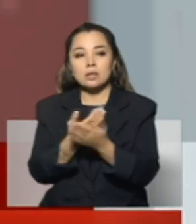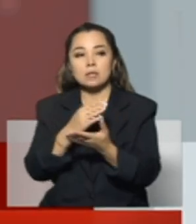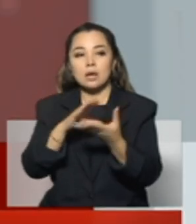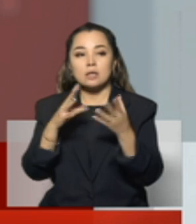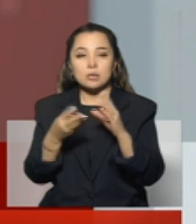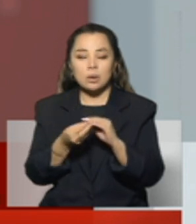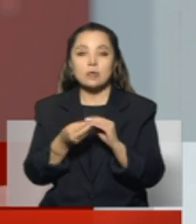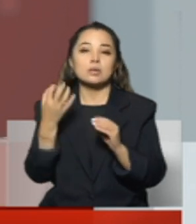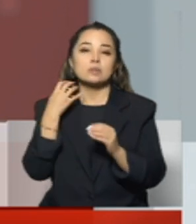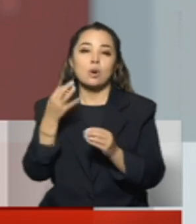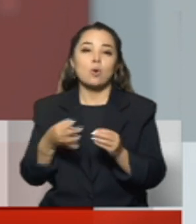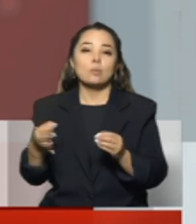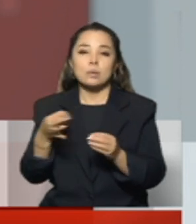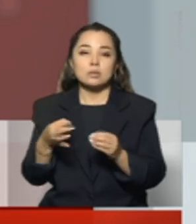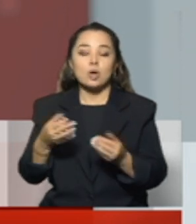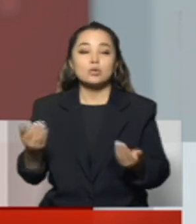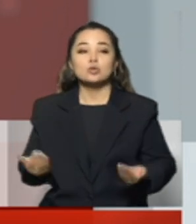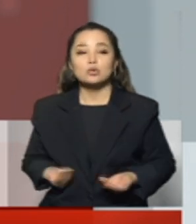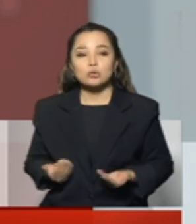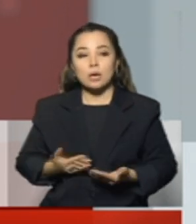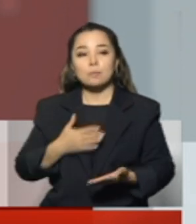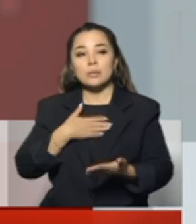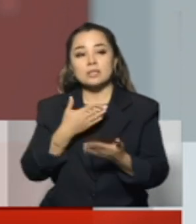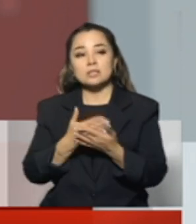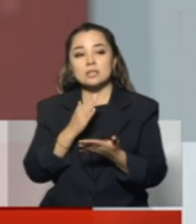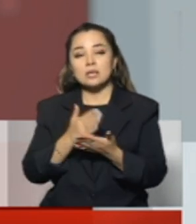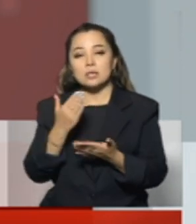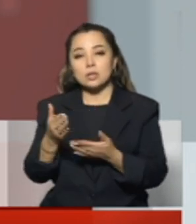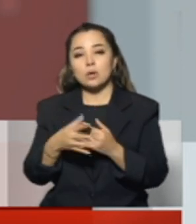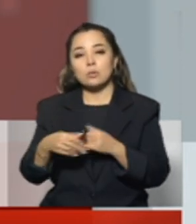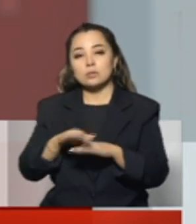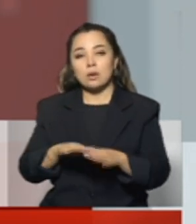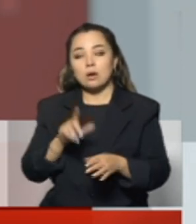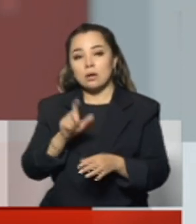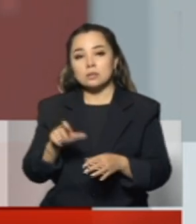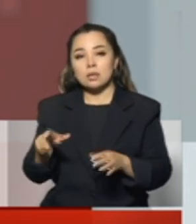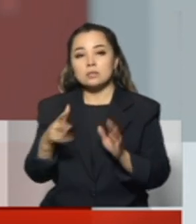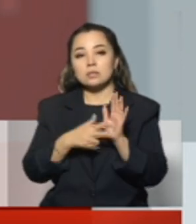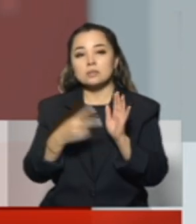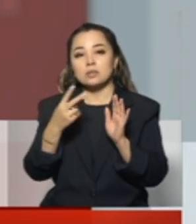есептеу бойынша Қызылорда облысының тұрғындары белсенді. Өңір халқының